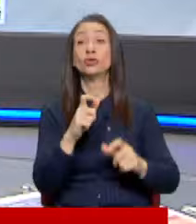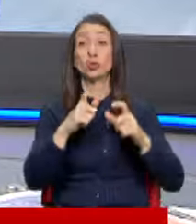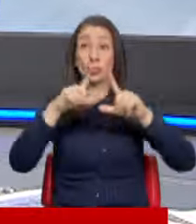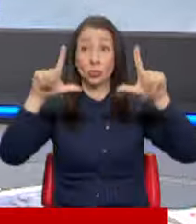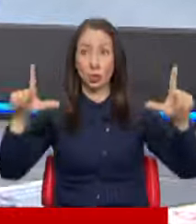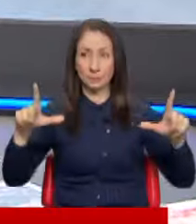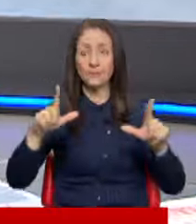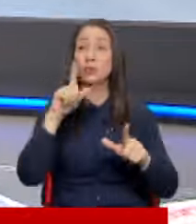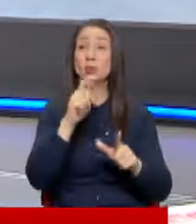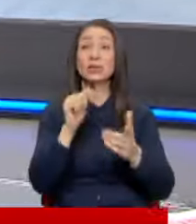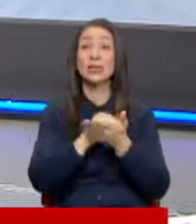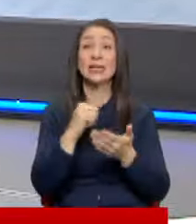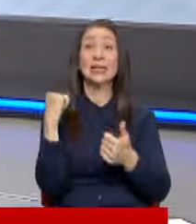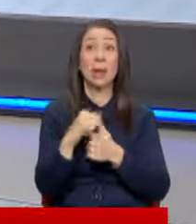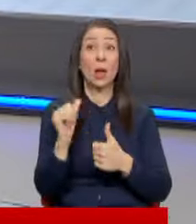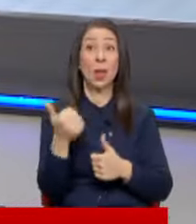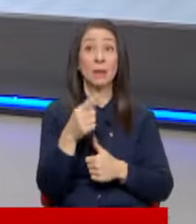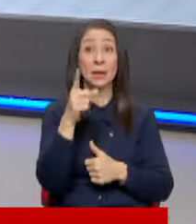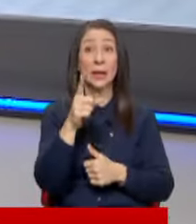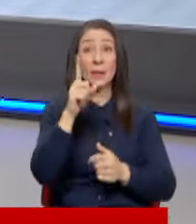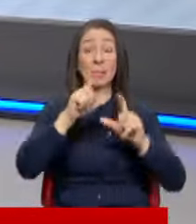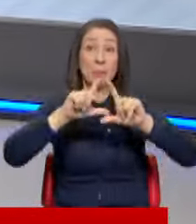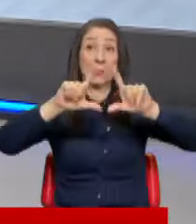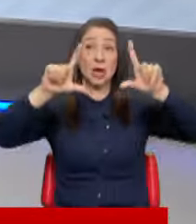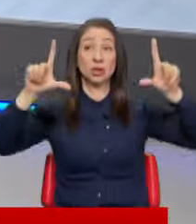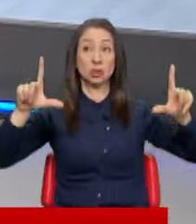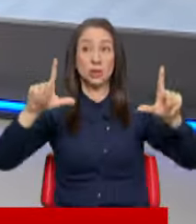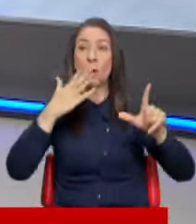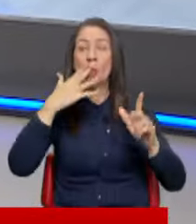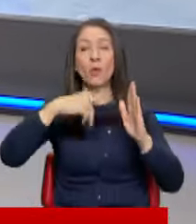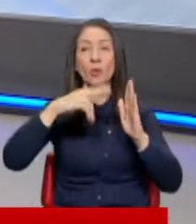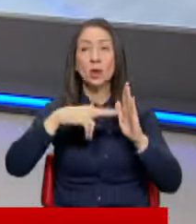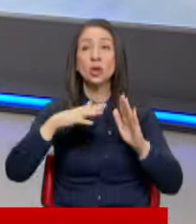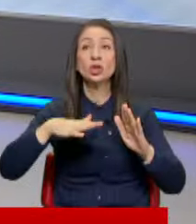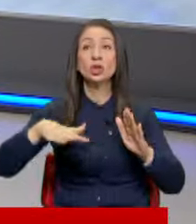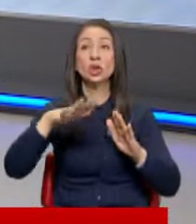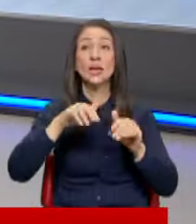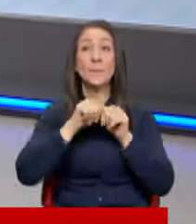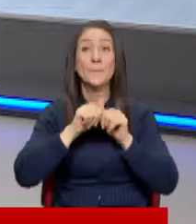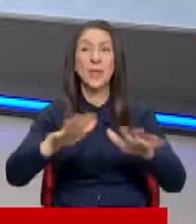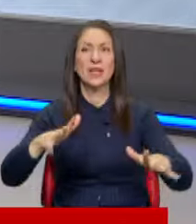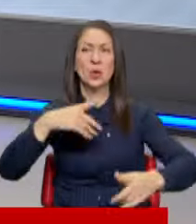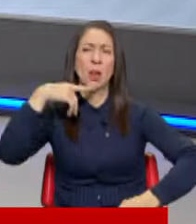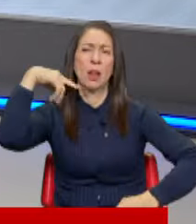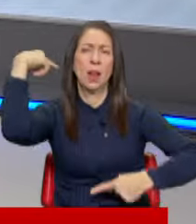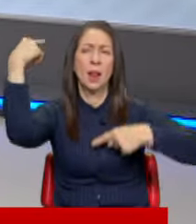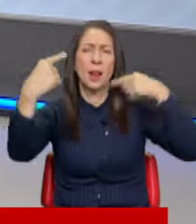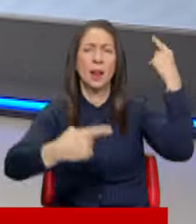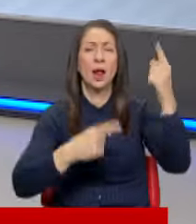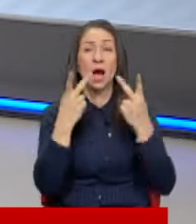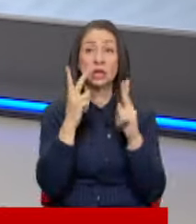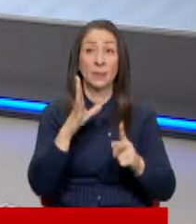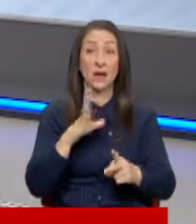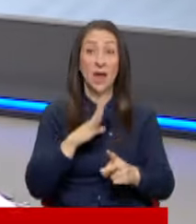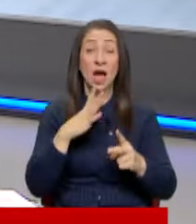Sözcü gazetesi yine etkili bir manşetle okurların karşısında sosyal medyayı konuşturan o açıklamalar